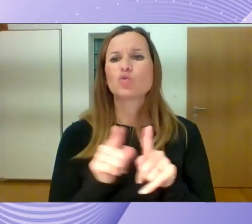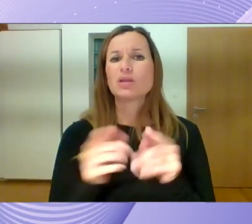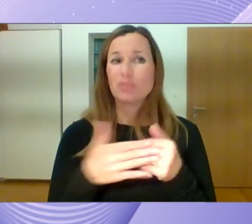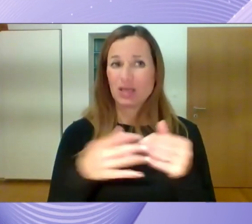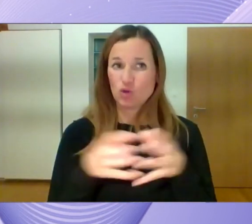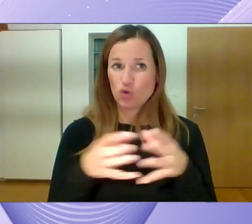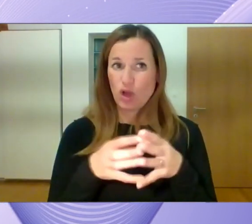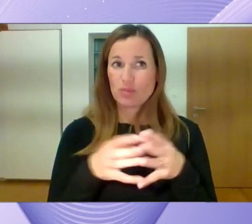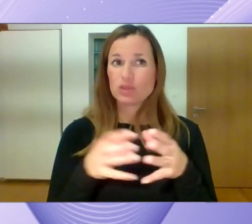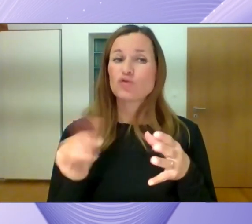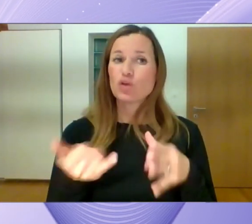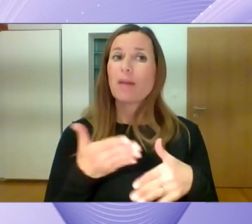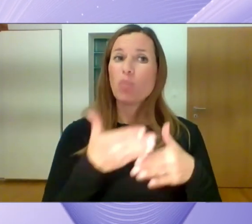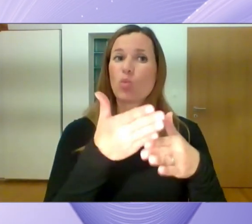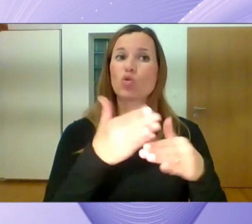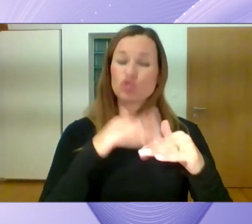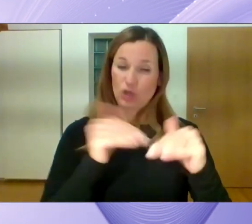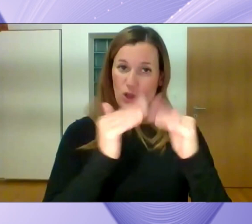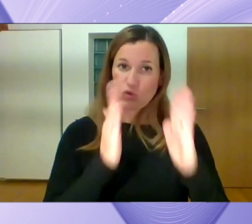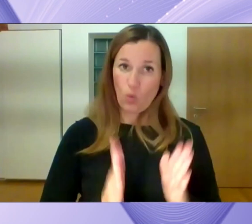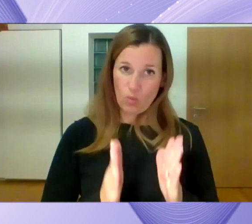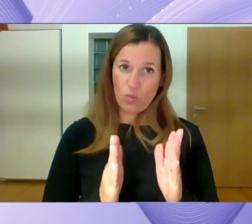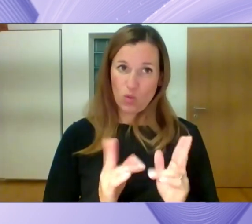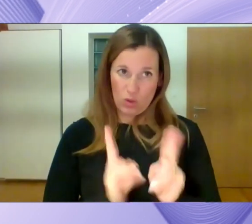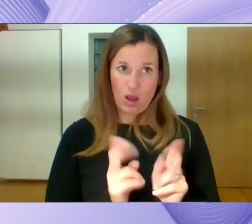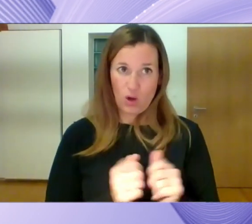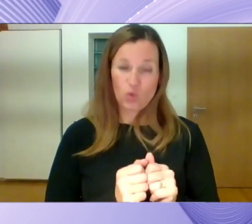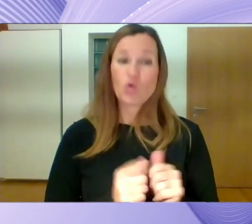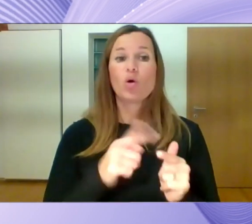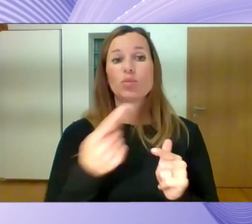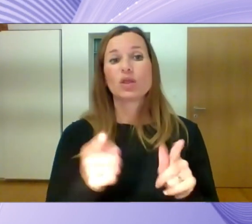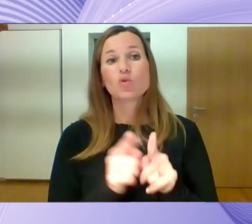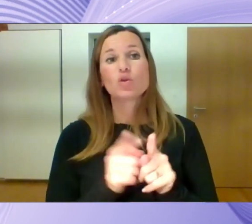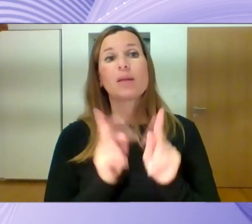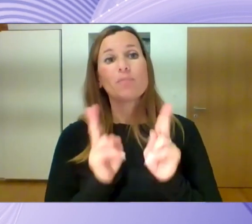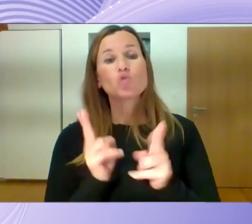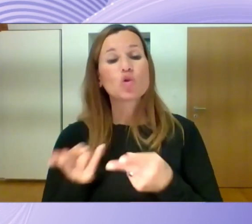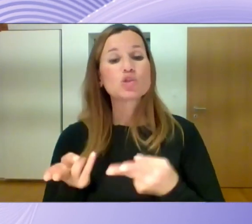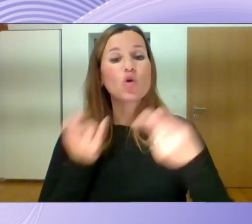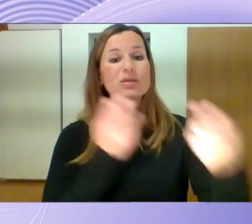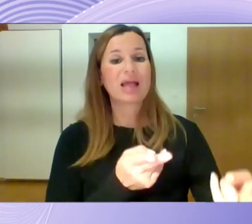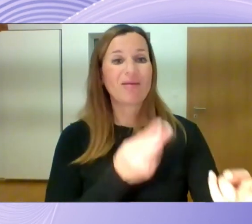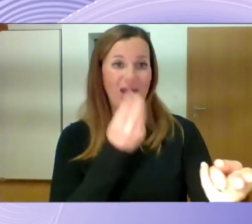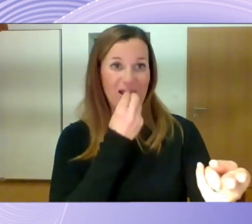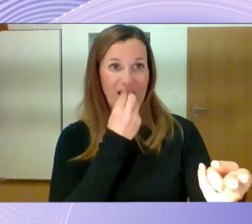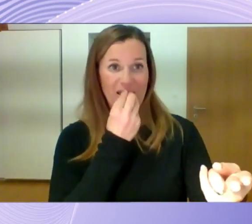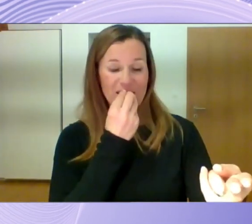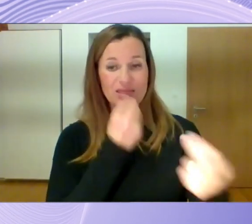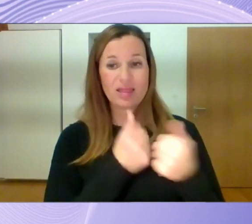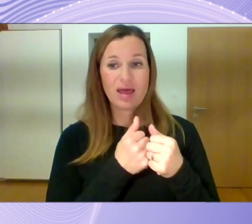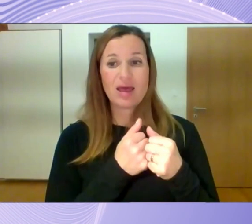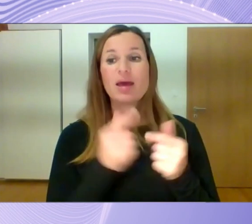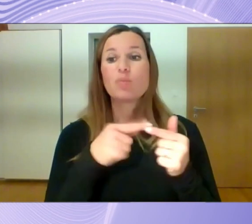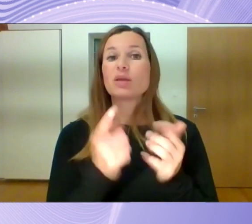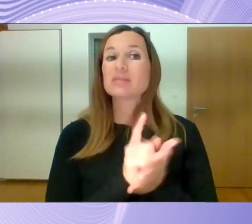je pomoč na domu lahko. Potem je možnost dostave hrane razmišljati, o tem, da